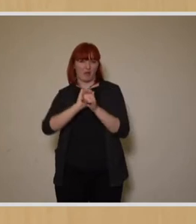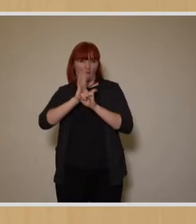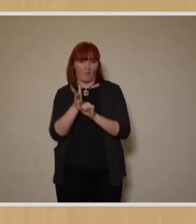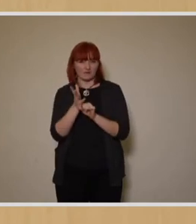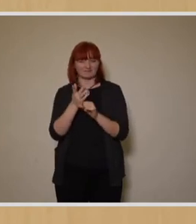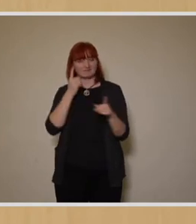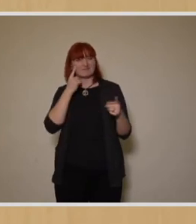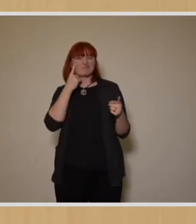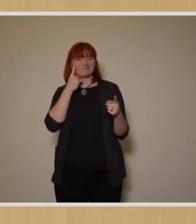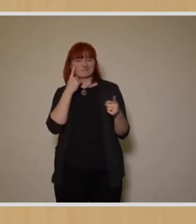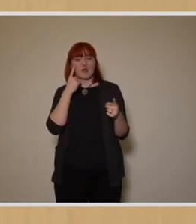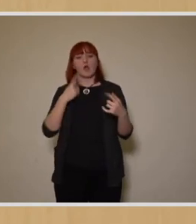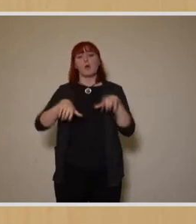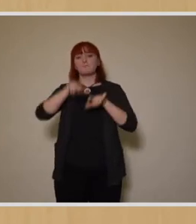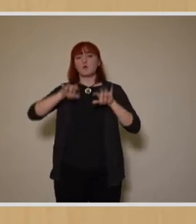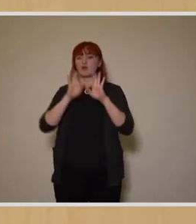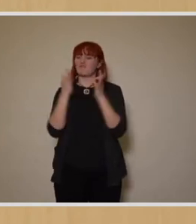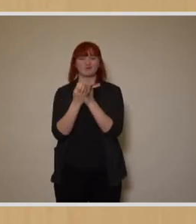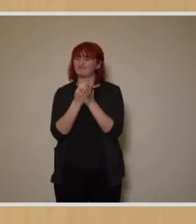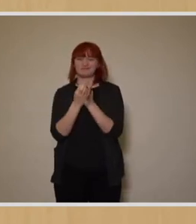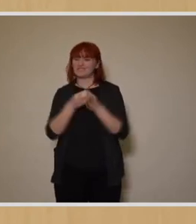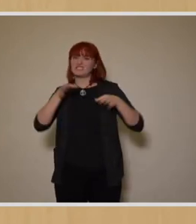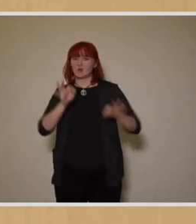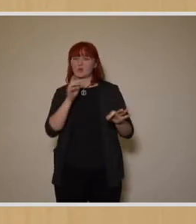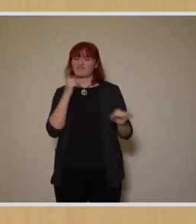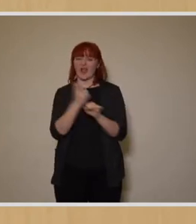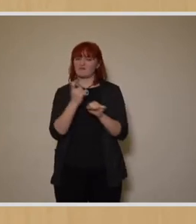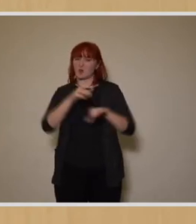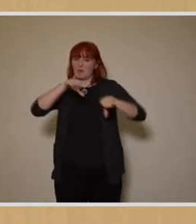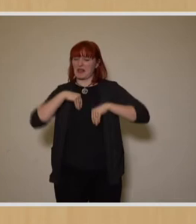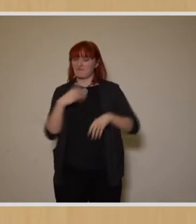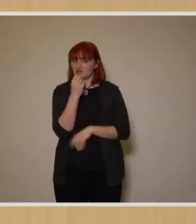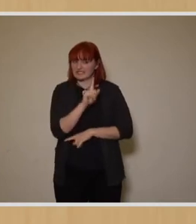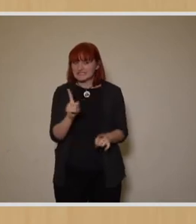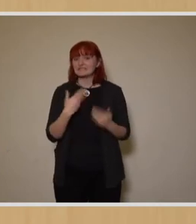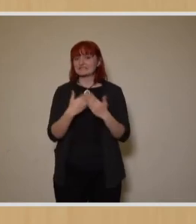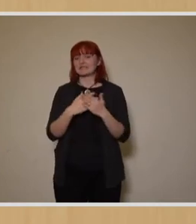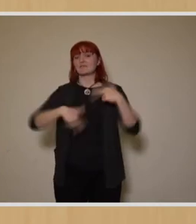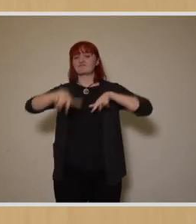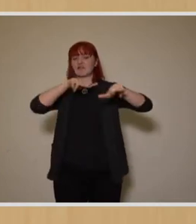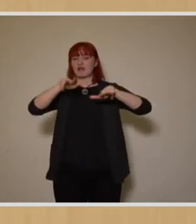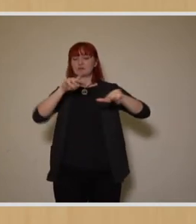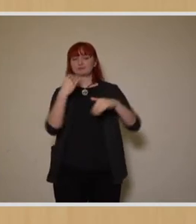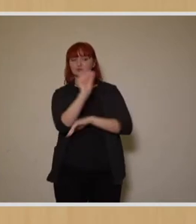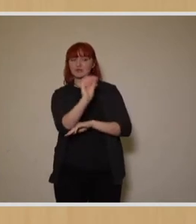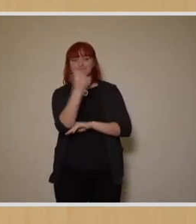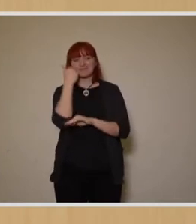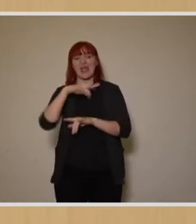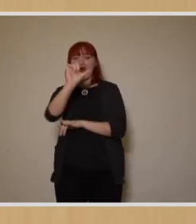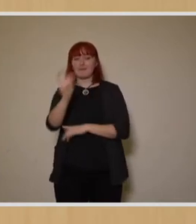eine Durchführung des Bürgerforums als nicht verantwortbar und wir haben der Verwaltung eine Verschiebung bis Mitte